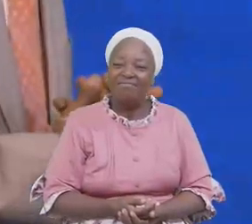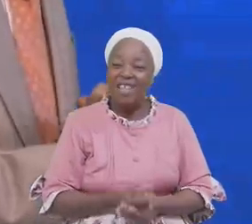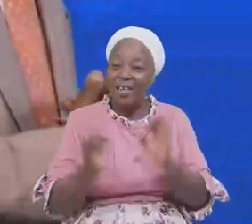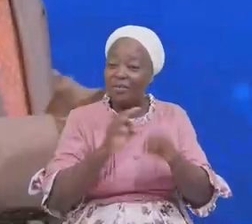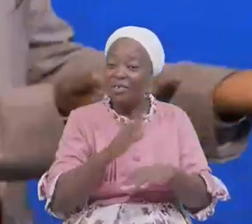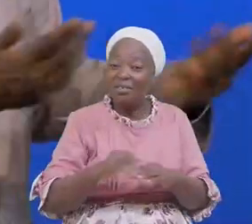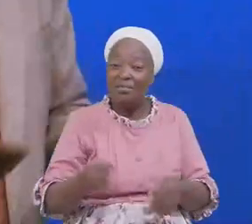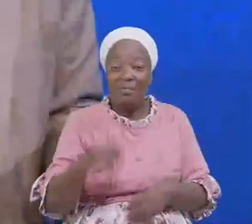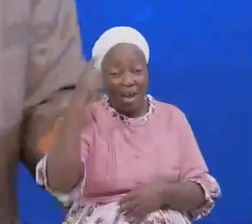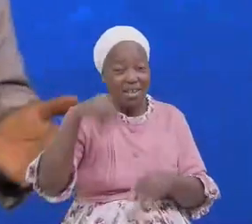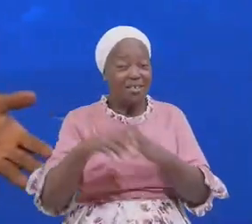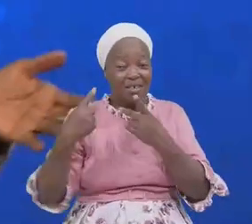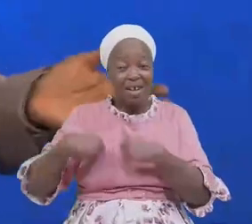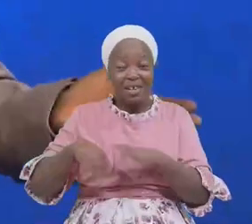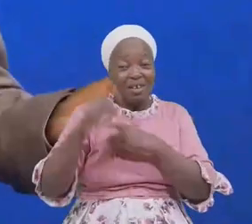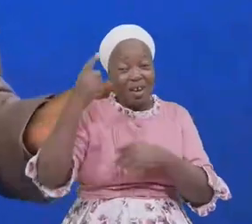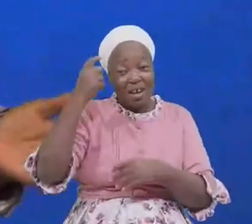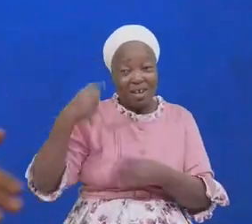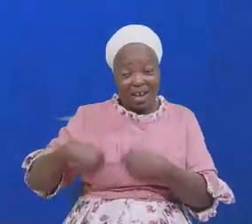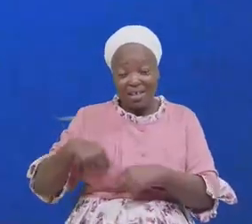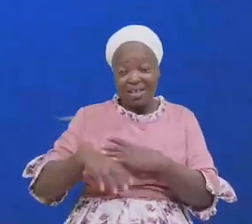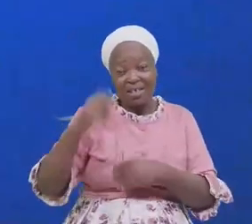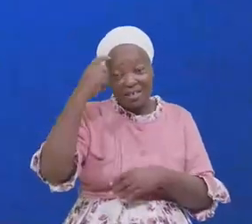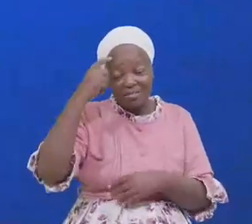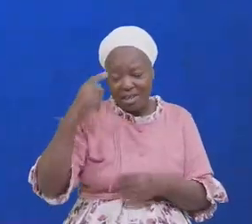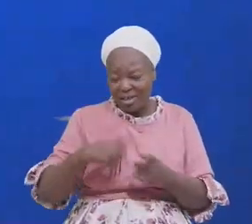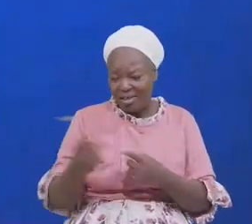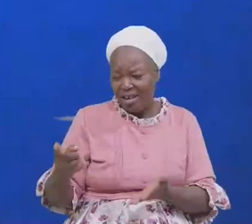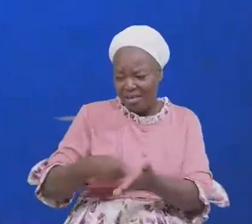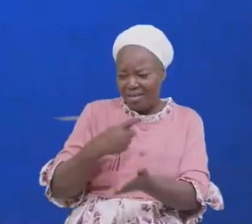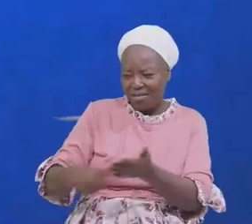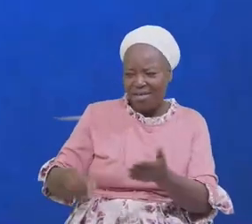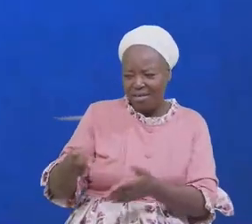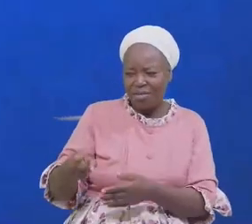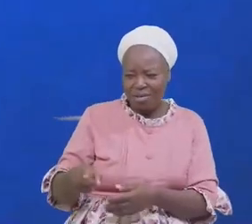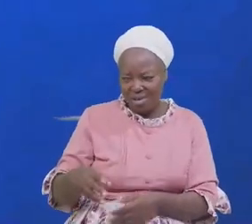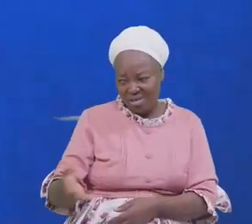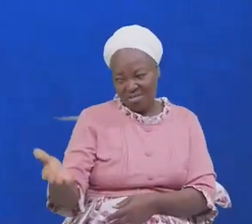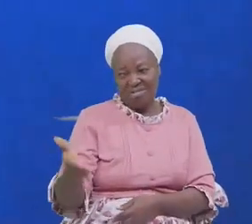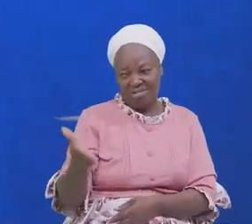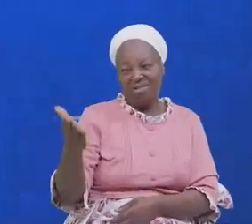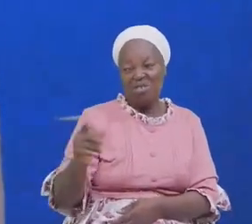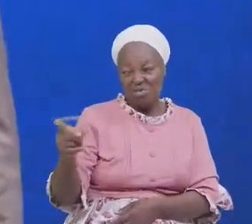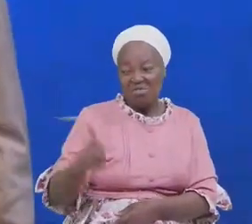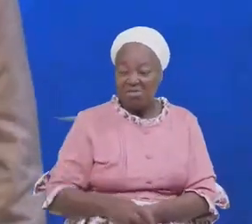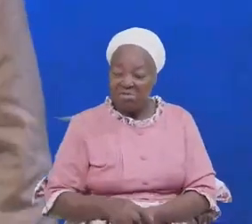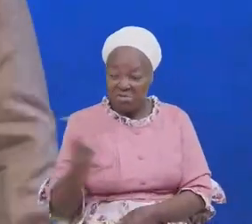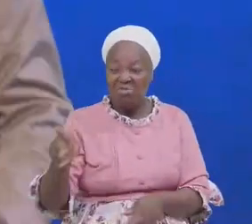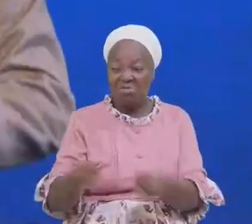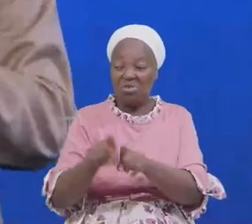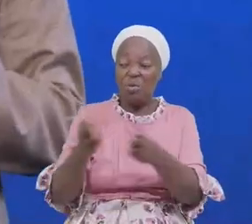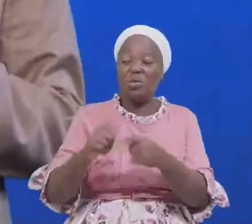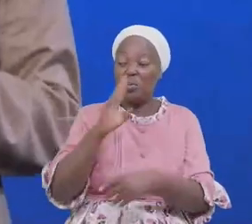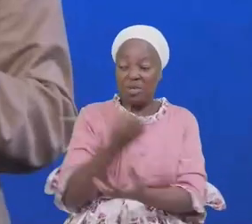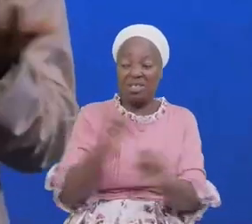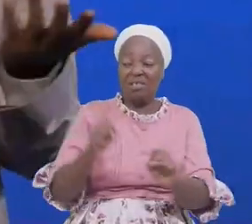Si ta pensée, ton cœur, ta conscience te critique, toi aussi parmi les gens, tu veux être sauvé. Ne sais-tu pas, ne sais-tu pas, ne